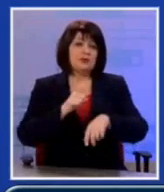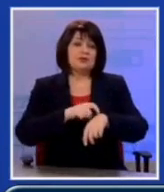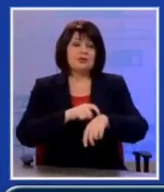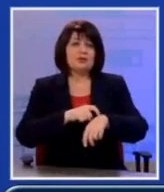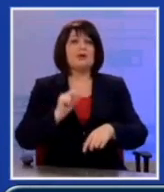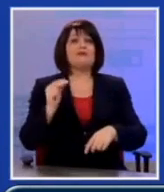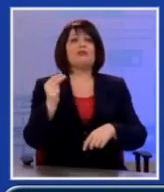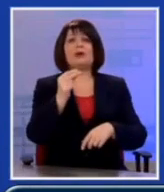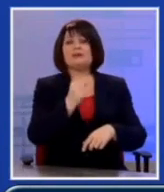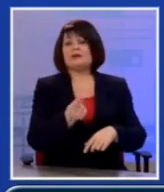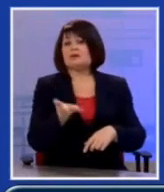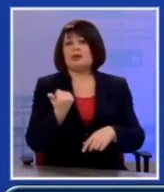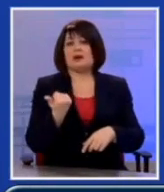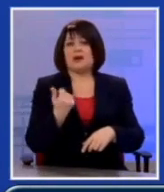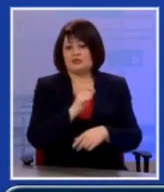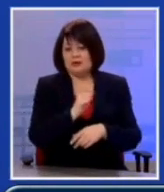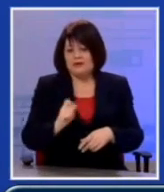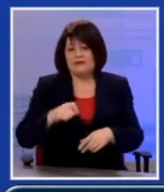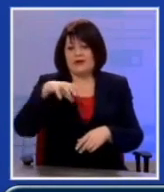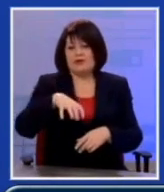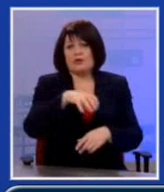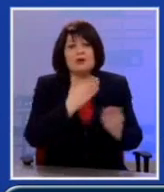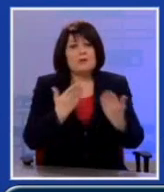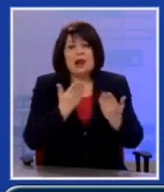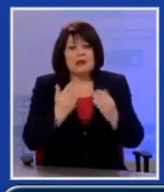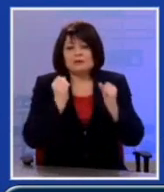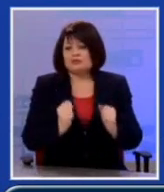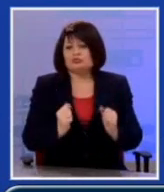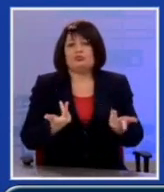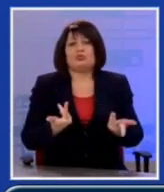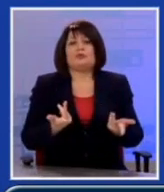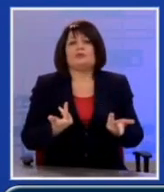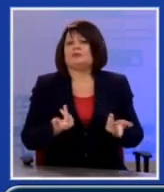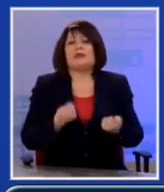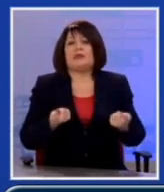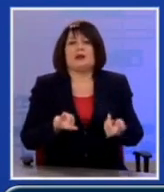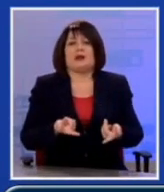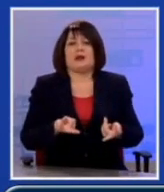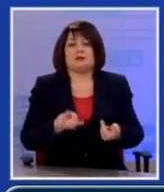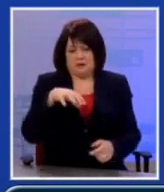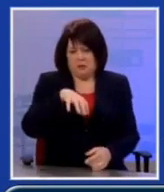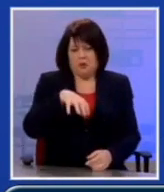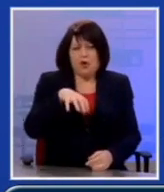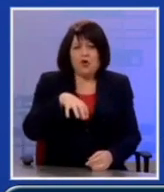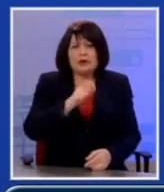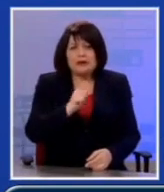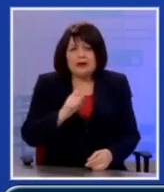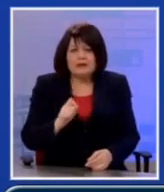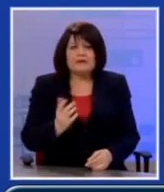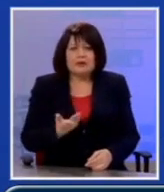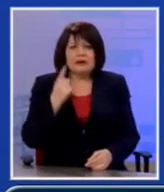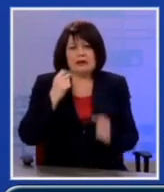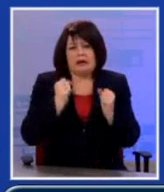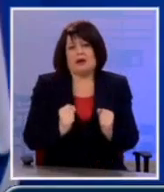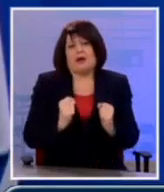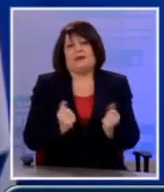οι βουλευτές δεν έχουν χώρο να μελετήσουν, δεν έχουν στην κυριολεξία ένα γραφείο και μία καρέκλα